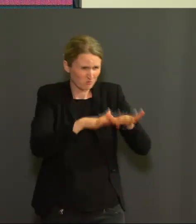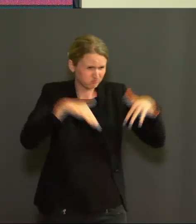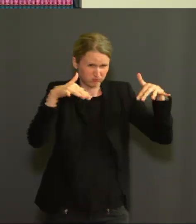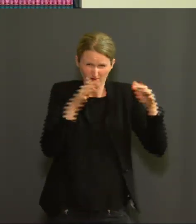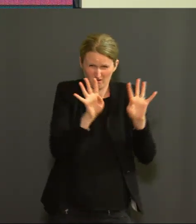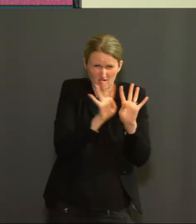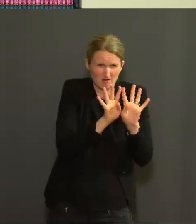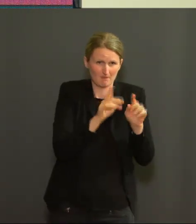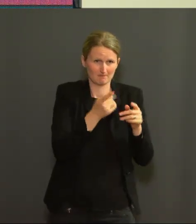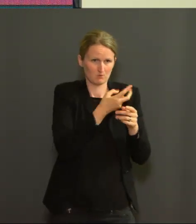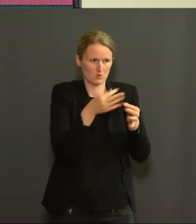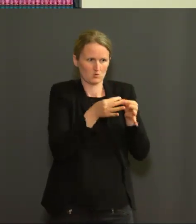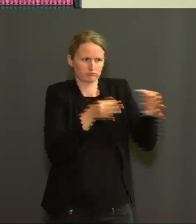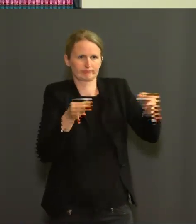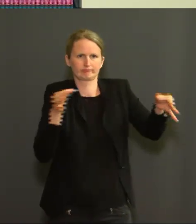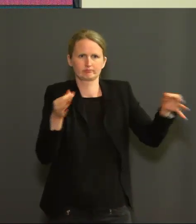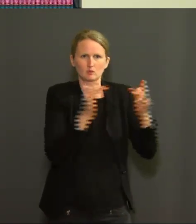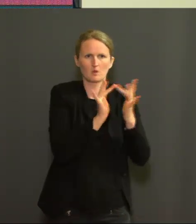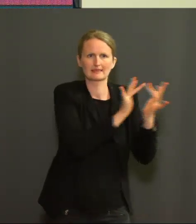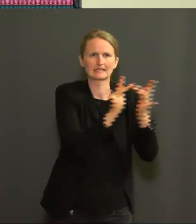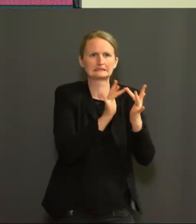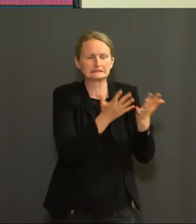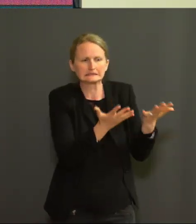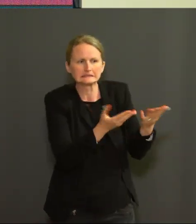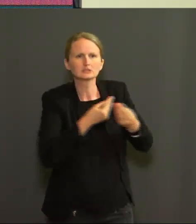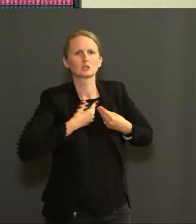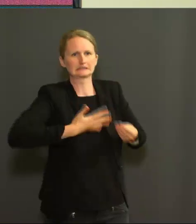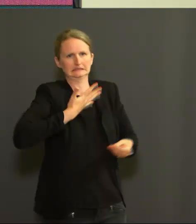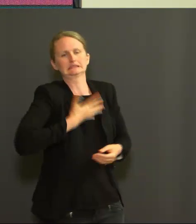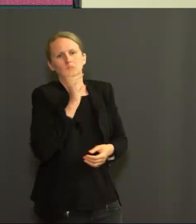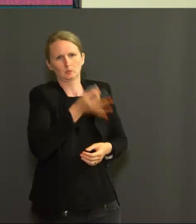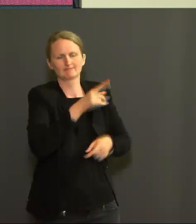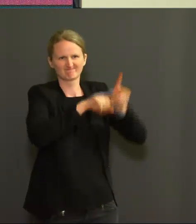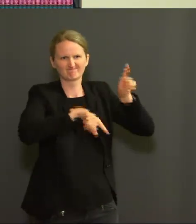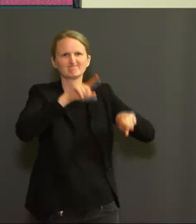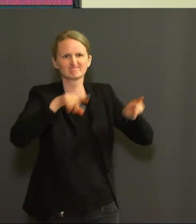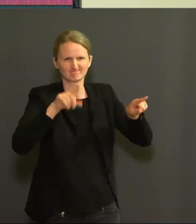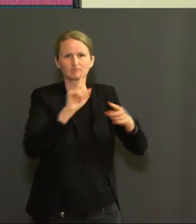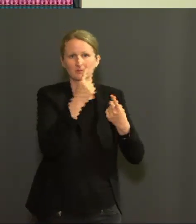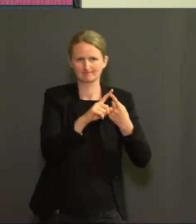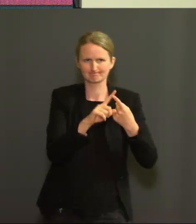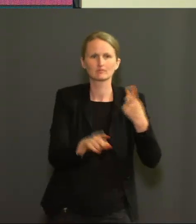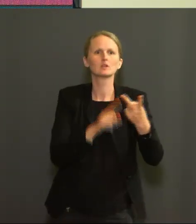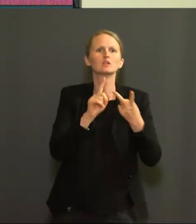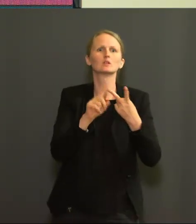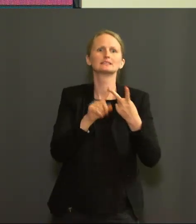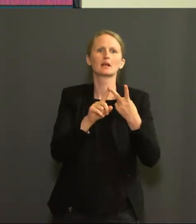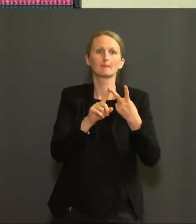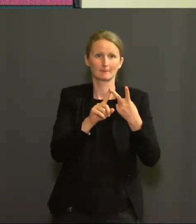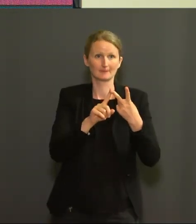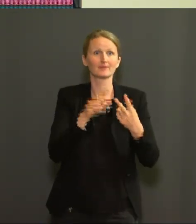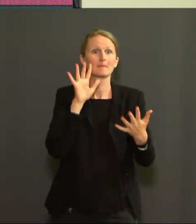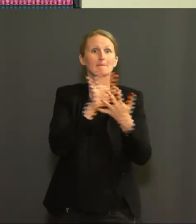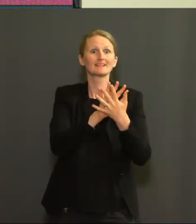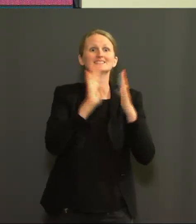potentiellement préoccupante. Il y a aussi tout ce qui se passe autour du match, que ce soit d'ailleurs à l'étranger ou chez nous. Et on le